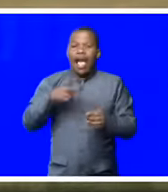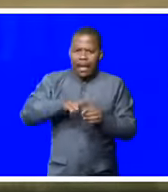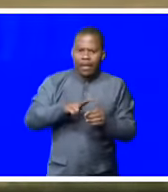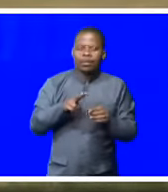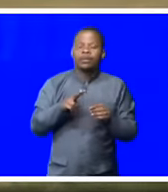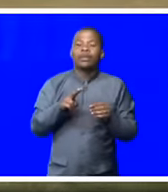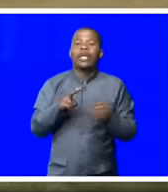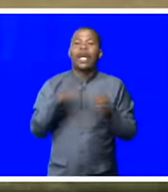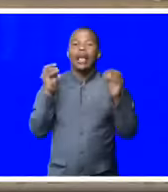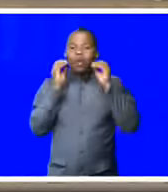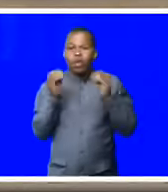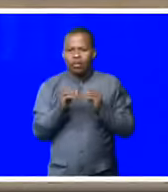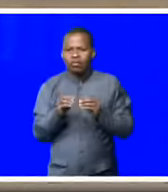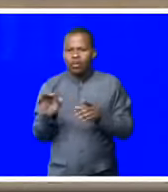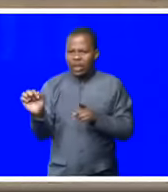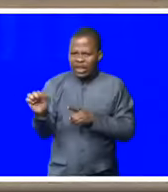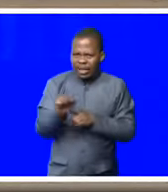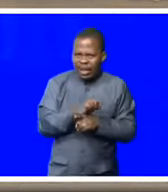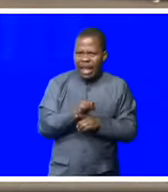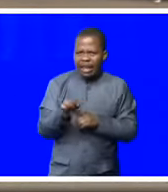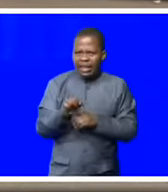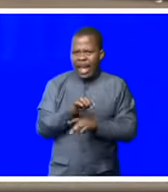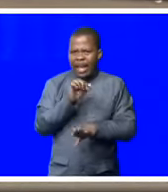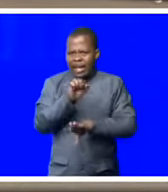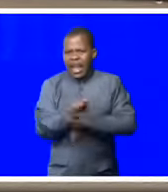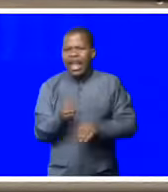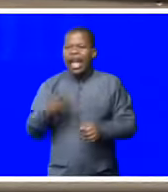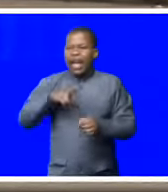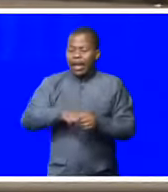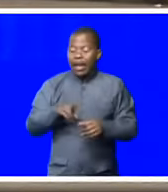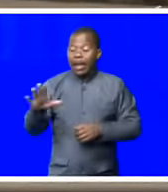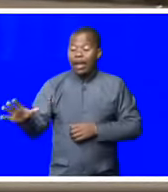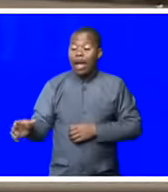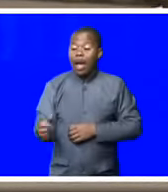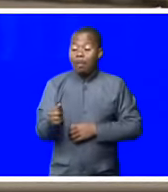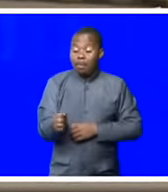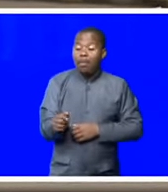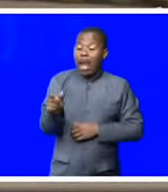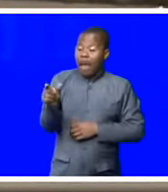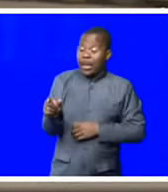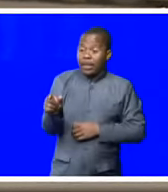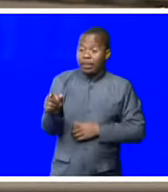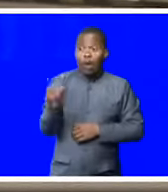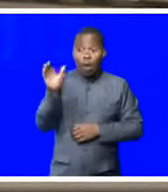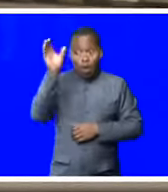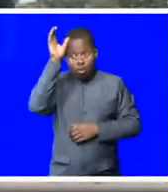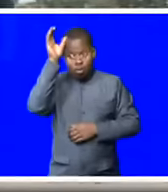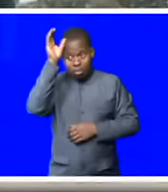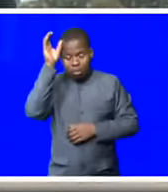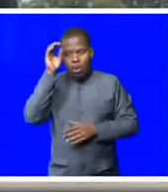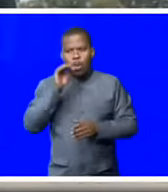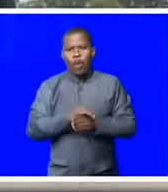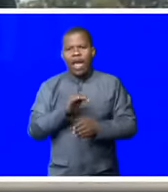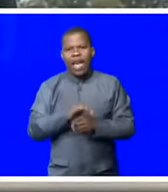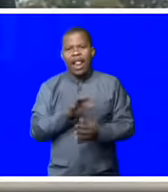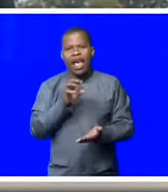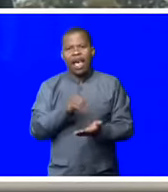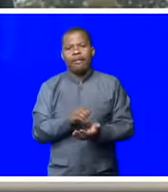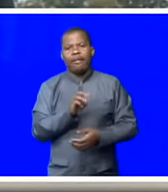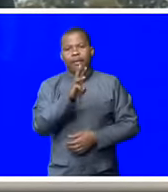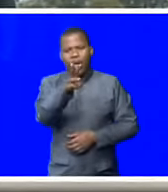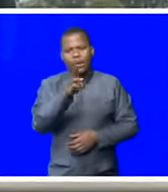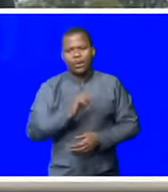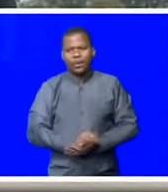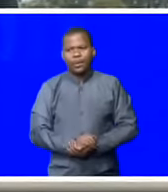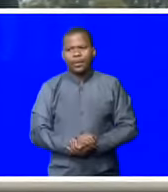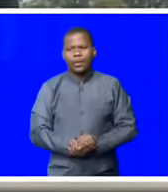nekuthi kucashwa noma ke kucashwa labafanele kwenda lo msebenzi. Tindzaba Eswatini TV kubika Themnkosi